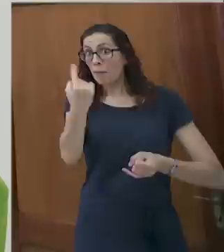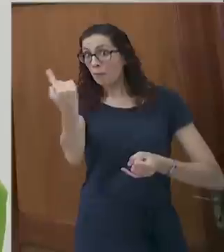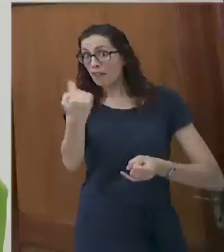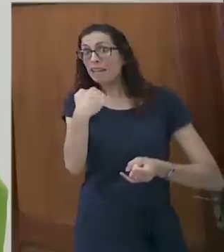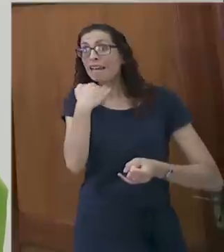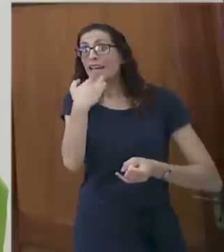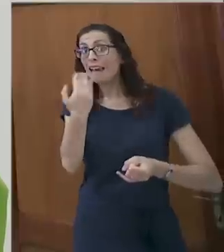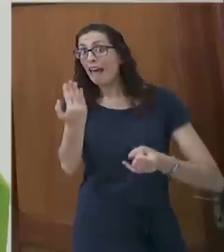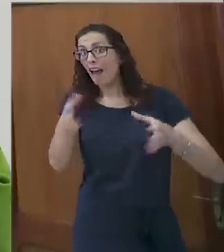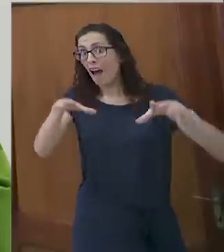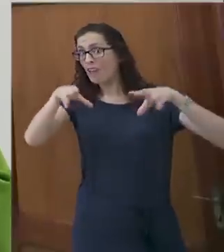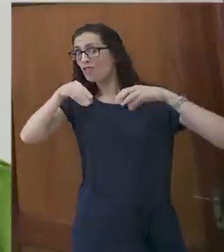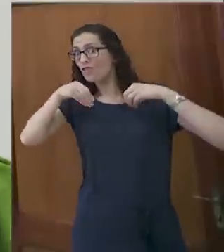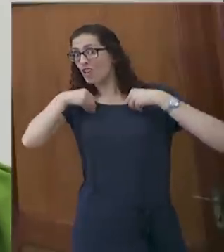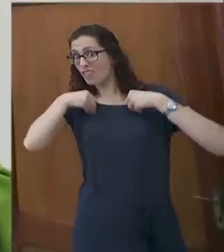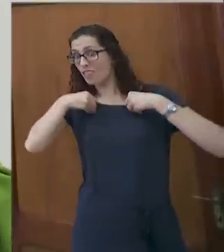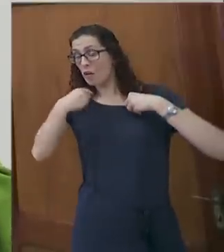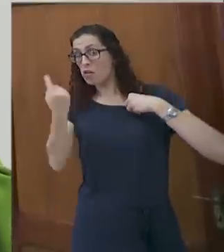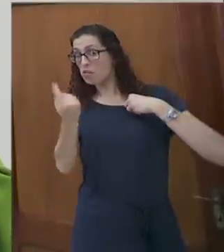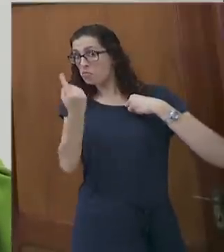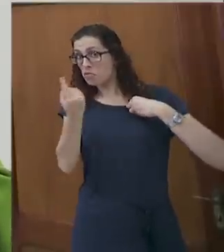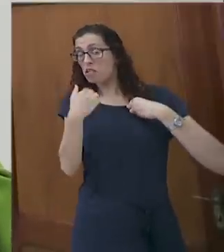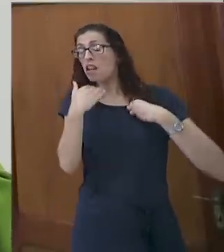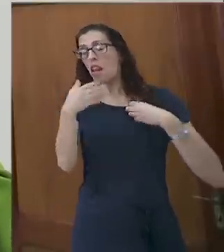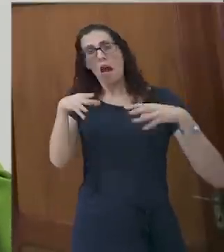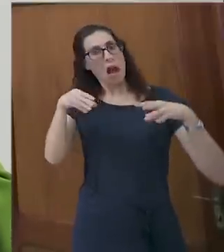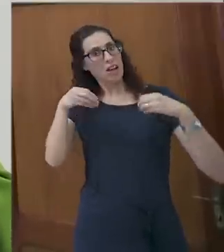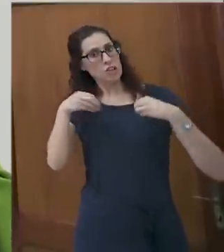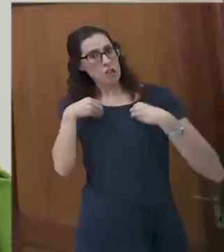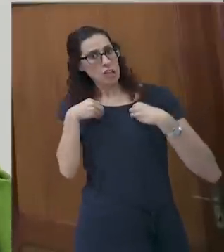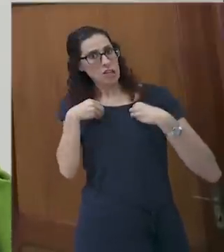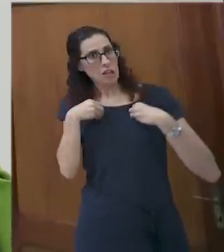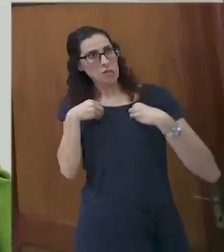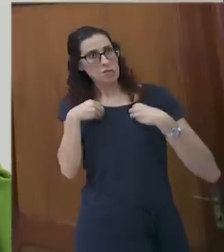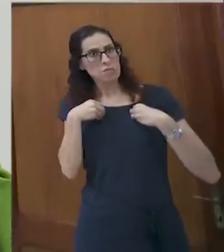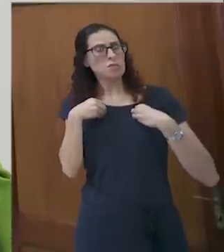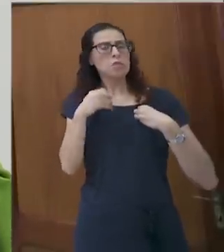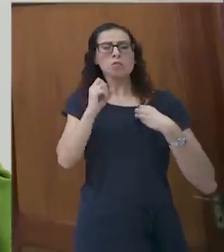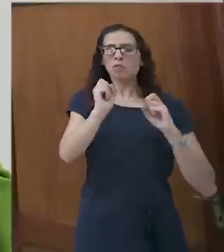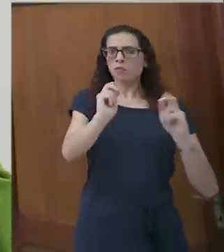nimbidlu u flok paċi inġibu aħna l-firda,